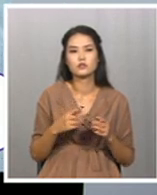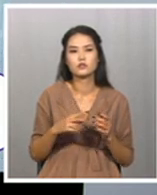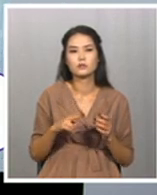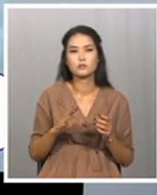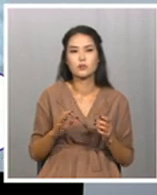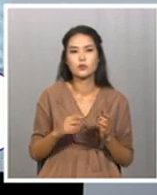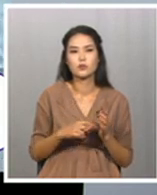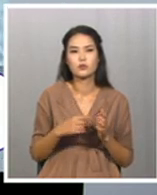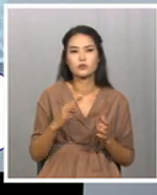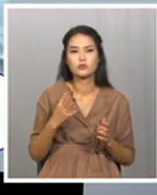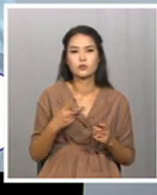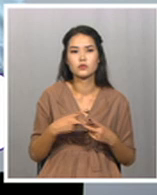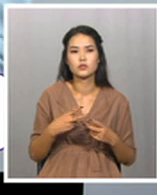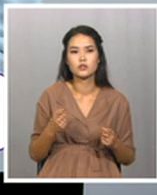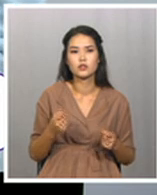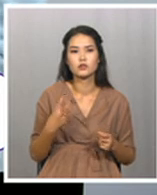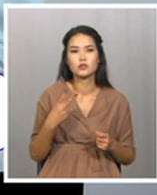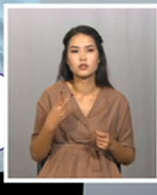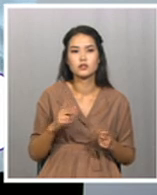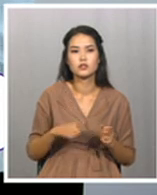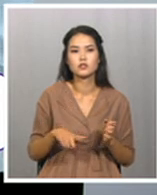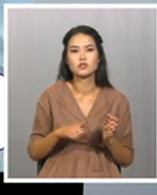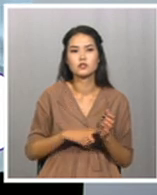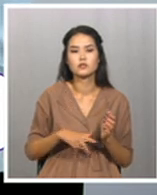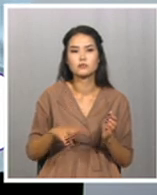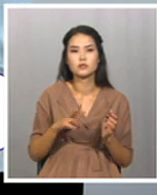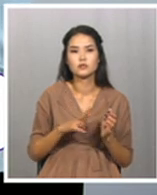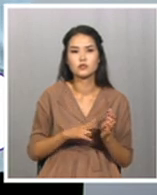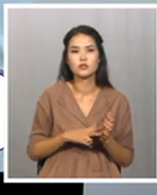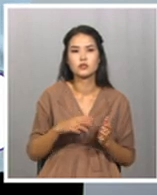18,152 миллилитр натрий гидроксидінің ерітіндісі және